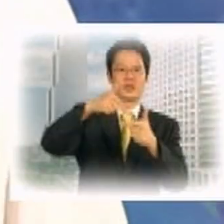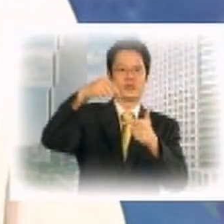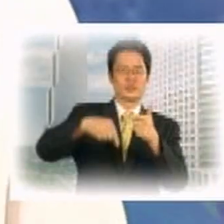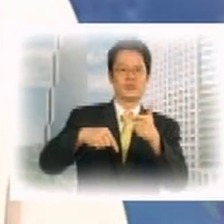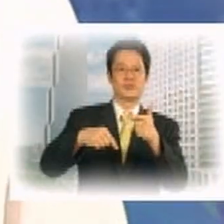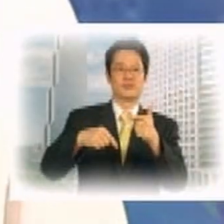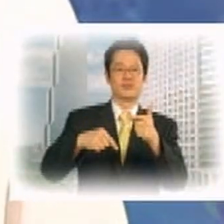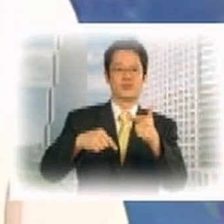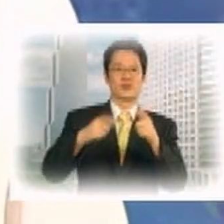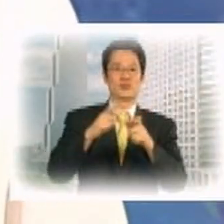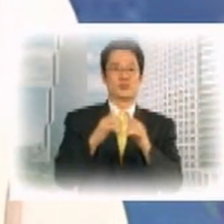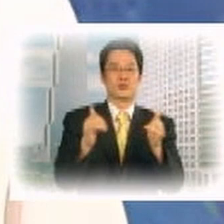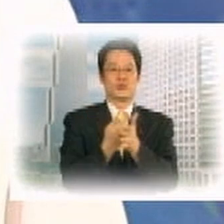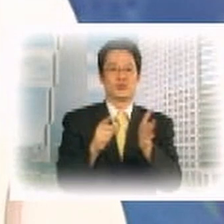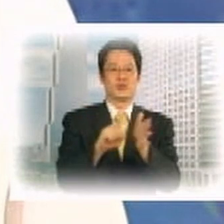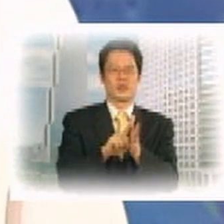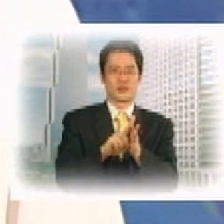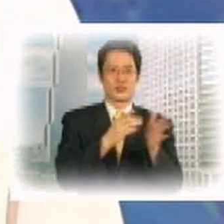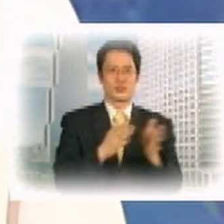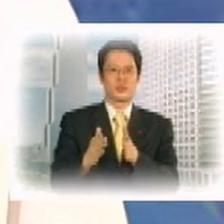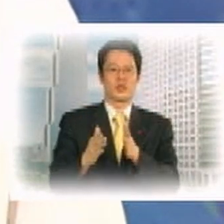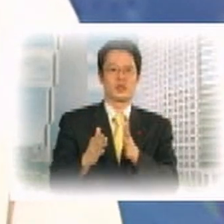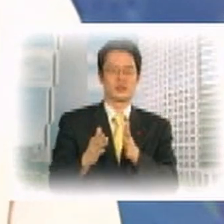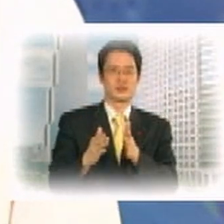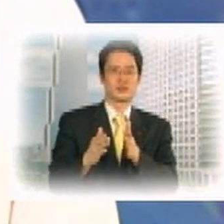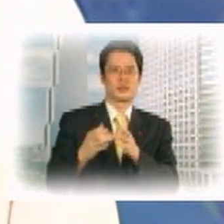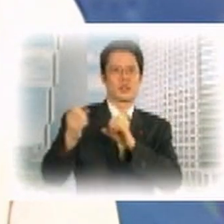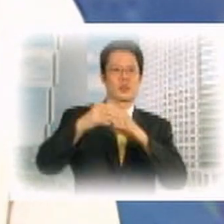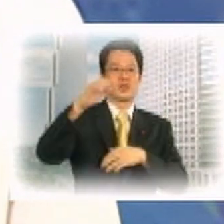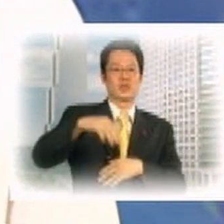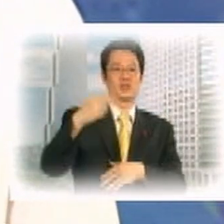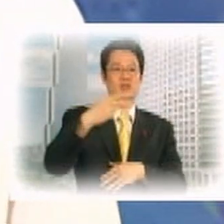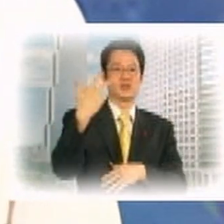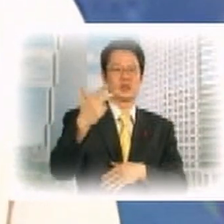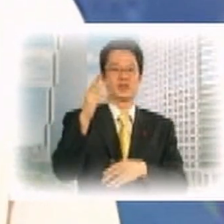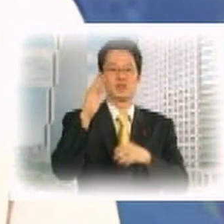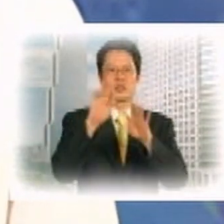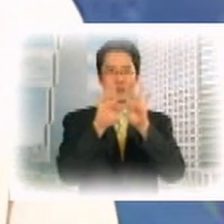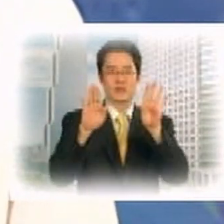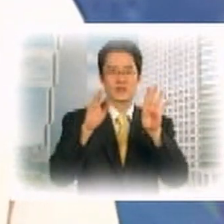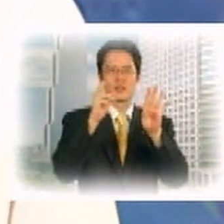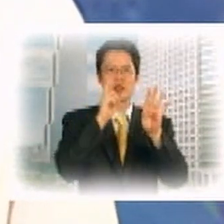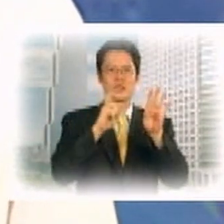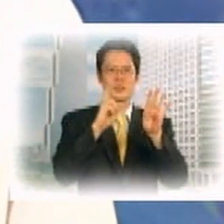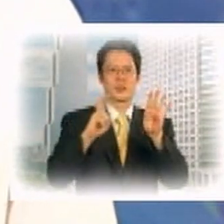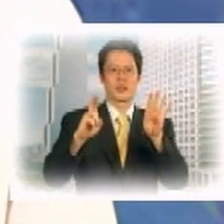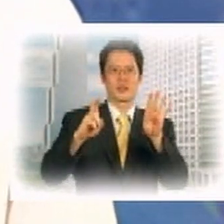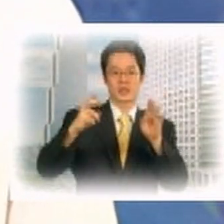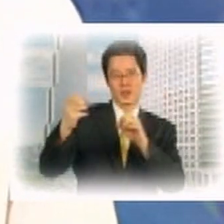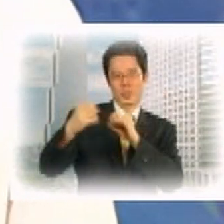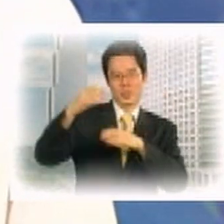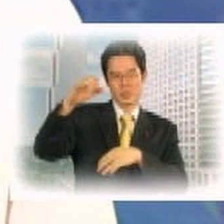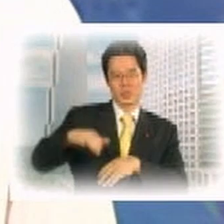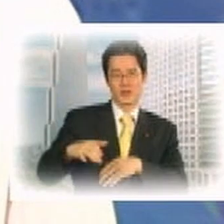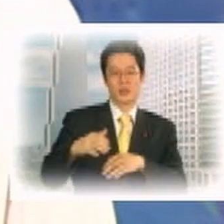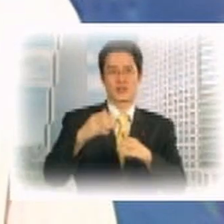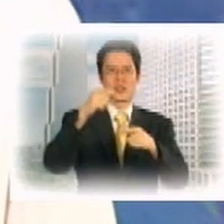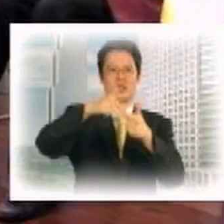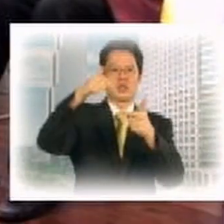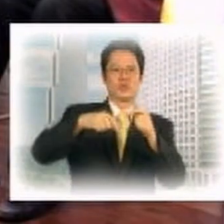강남구가 주민들을 위해 마련한 대화회장 2007 음악이 흐르는 열린 대화마당이 강남구 곳곳에서 열리고 있습니다.